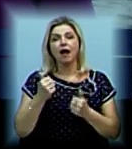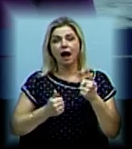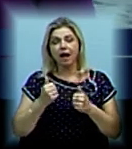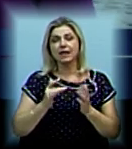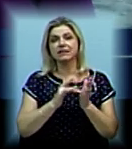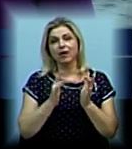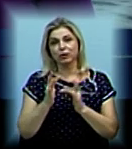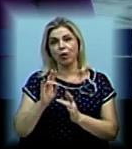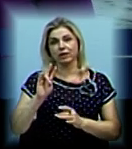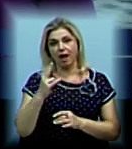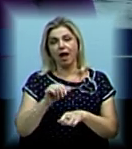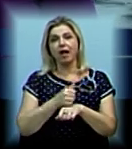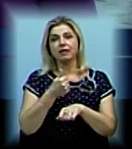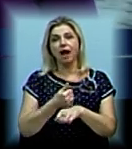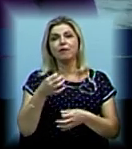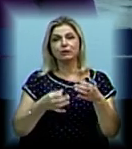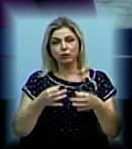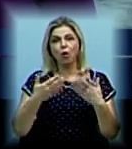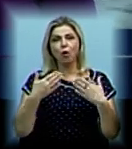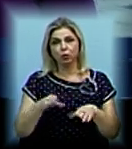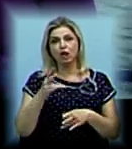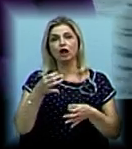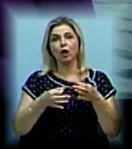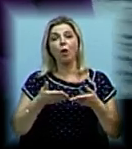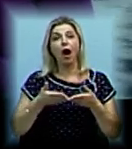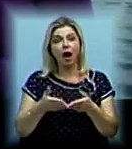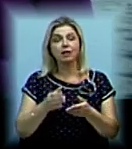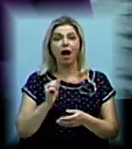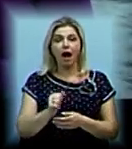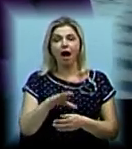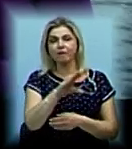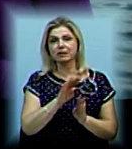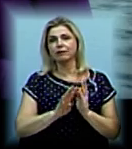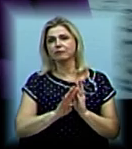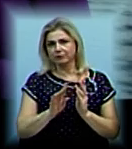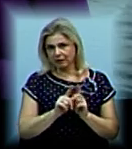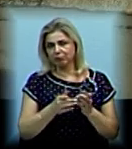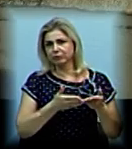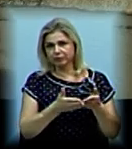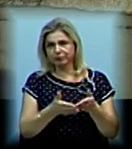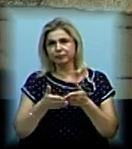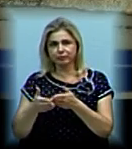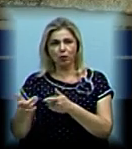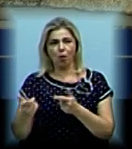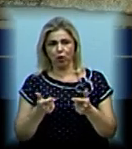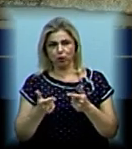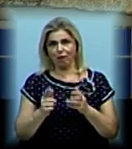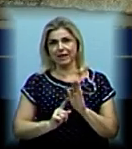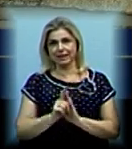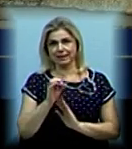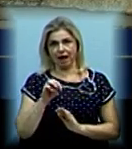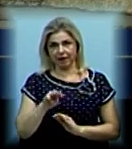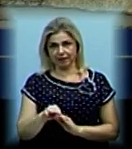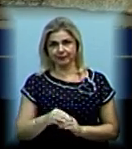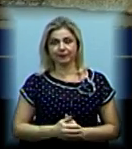Миколая. Головний суддя вже на судейському катері, а яхти вишикуються на стартову позицію. Вони будуть іменно гонятися на